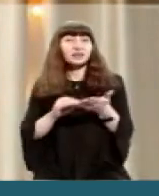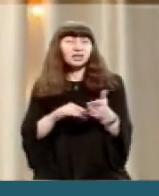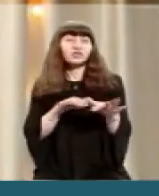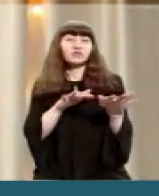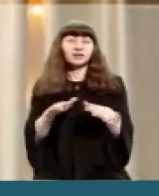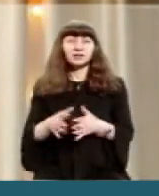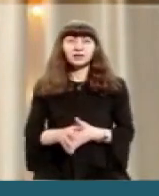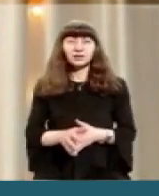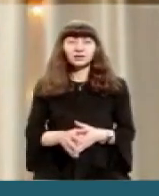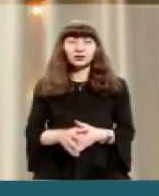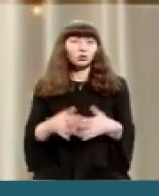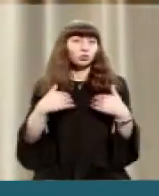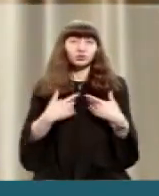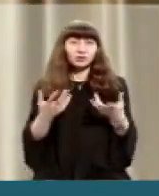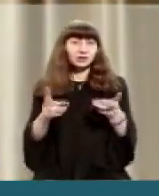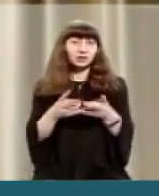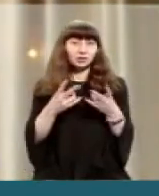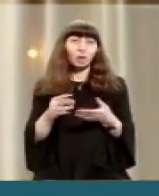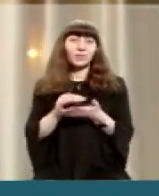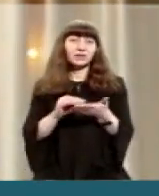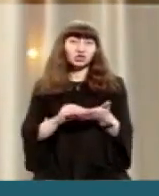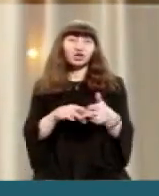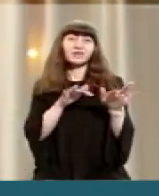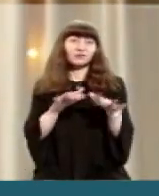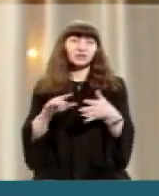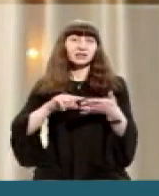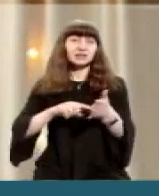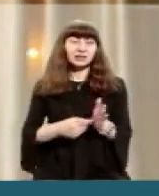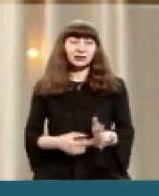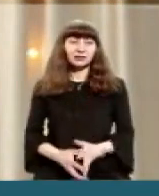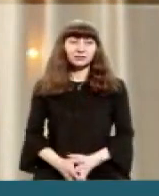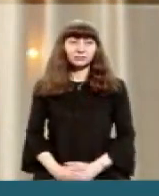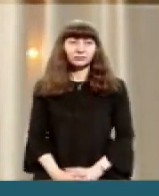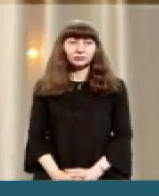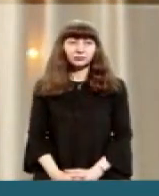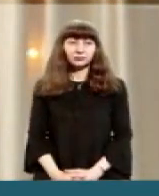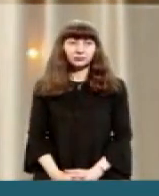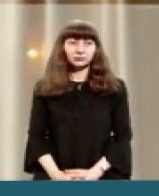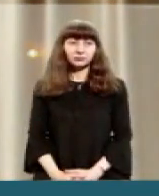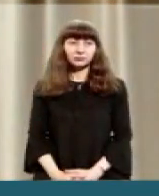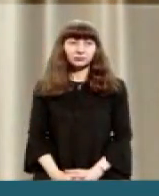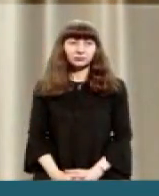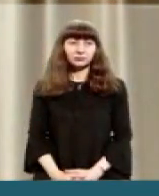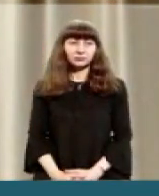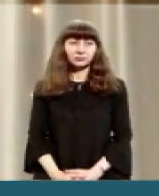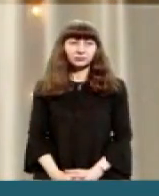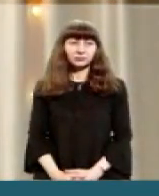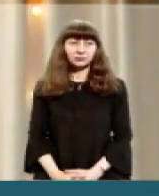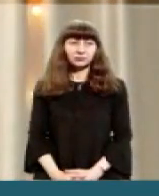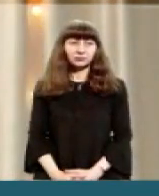Не надо отчаиваться, а надо опять-таки брать все в свои руки и идти.